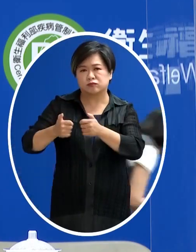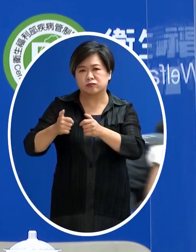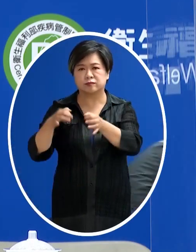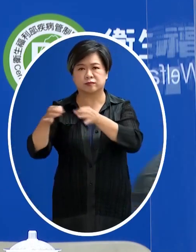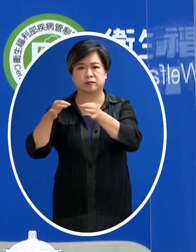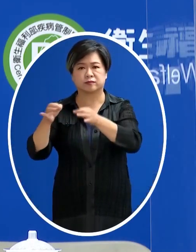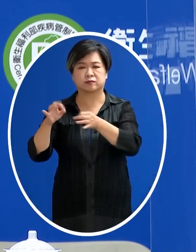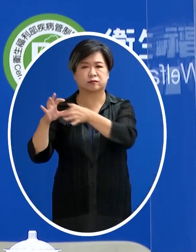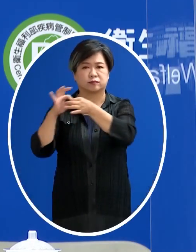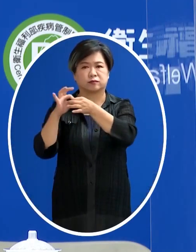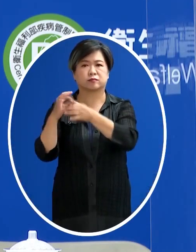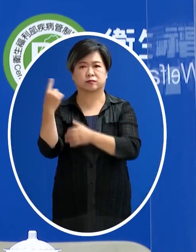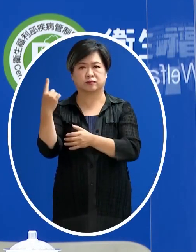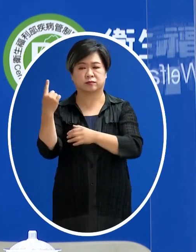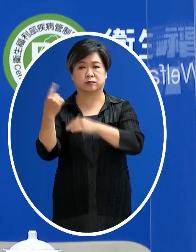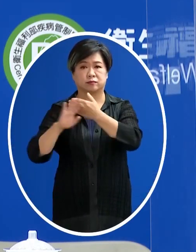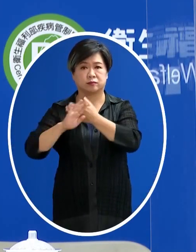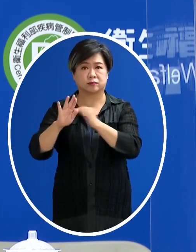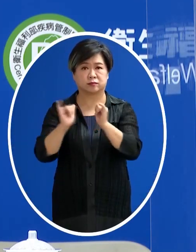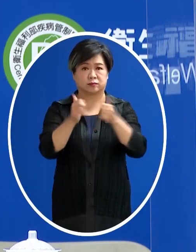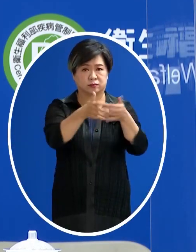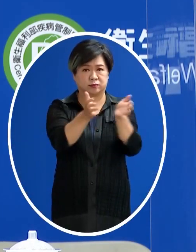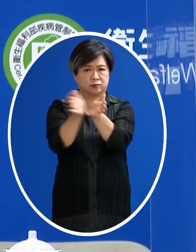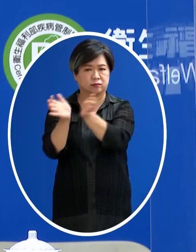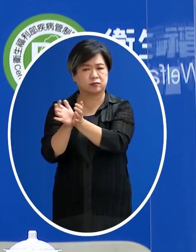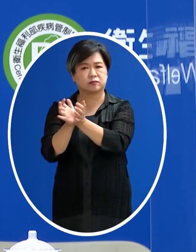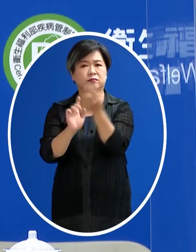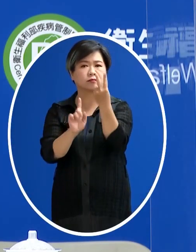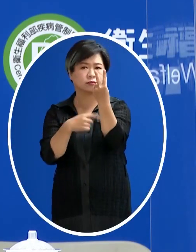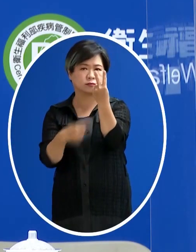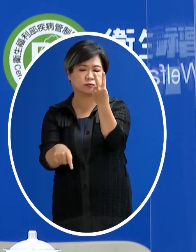一例，那相关的社团有